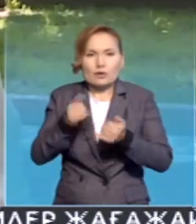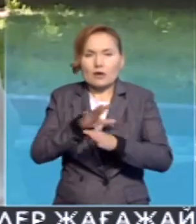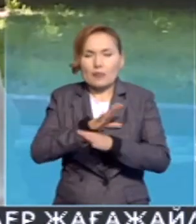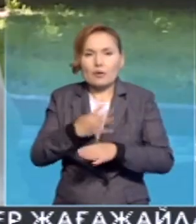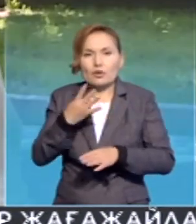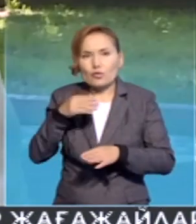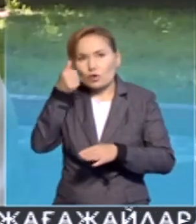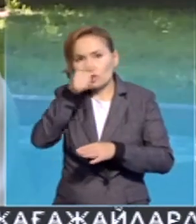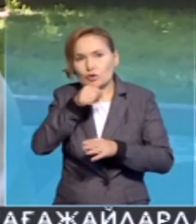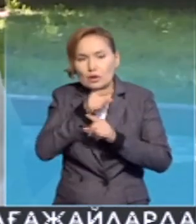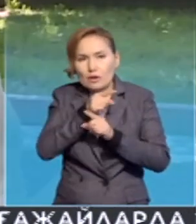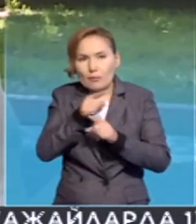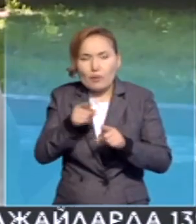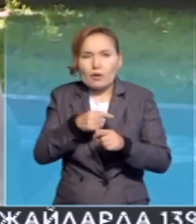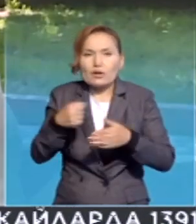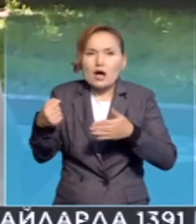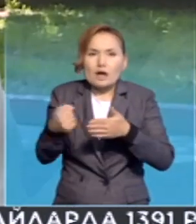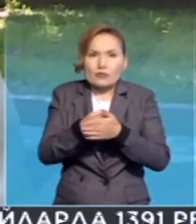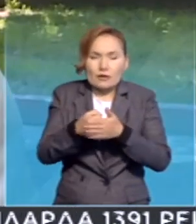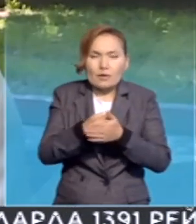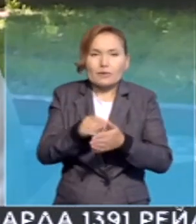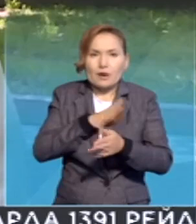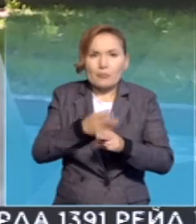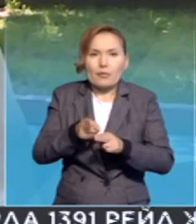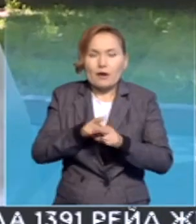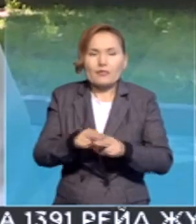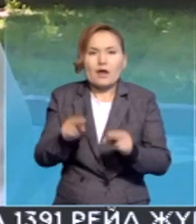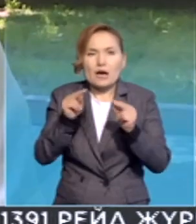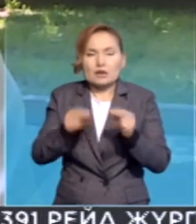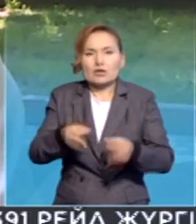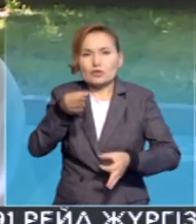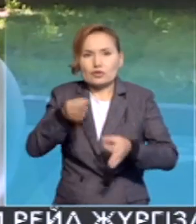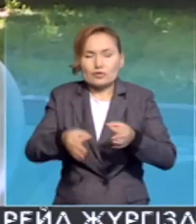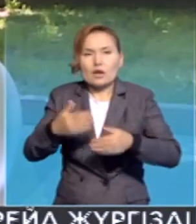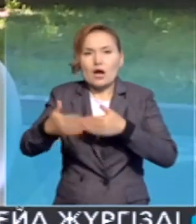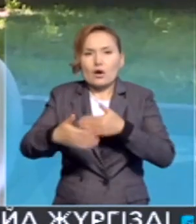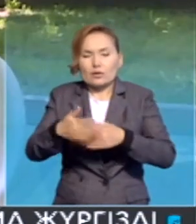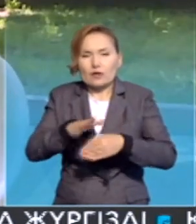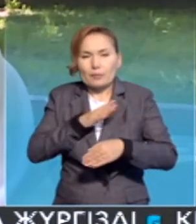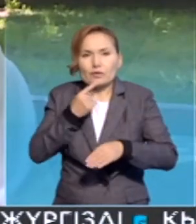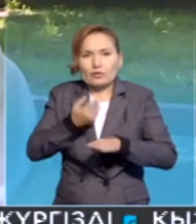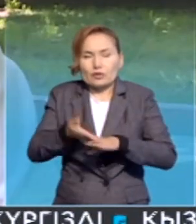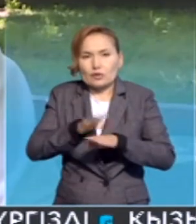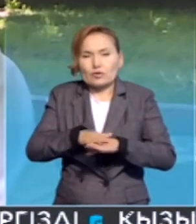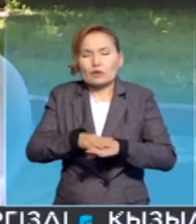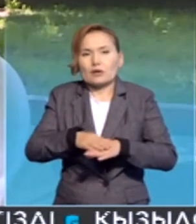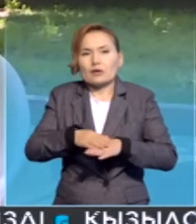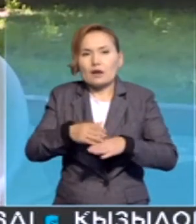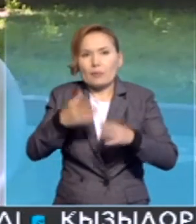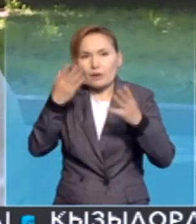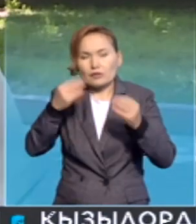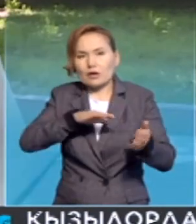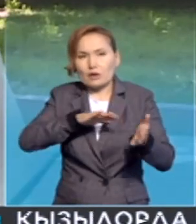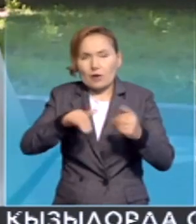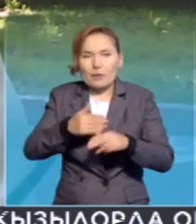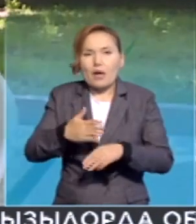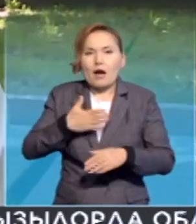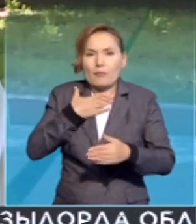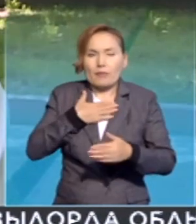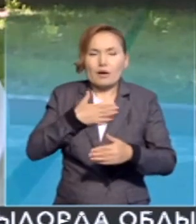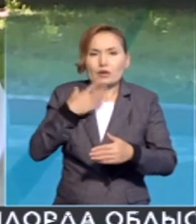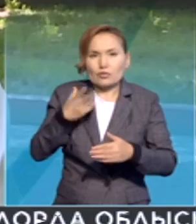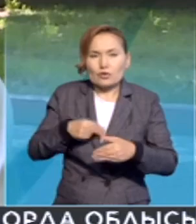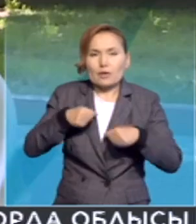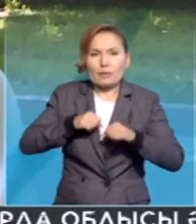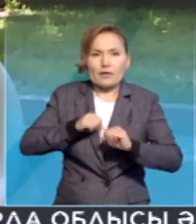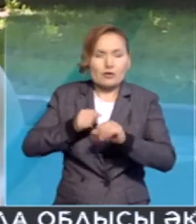әділдік іздедім. Тіпті өзім сенелар емеспін әділетті үкім шыққанына. Қанша қиындықтан өтсем де қызымның ар-намысын қорғау мен үшін өте маңызды